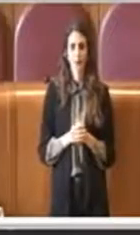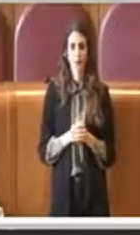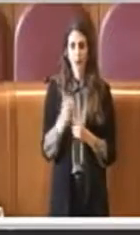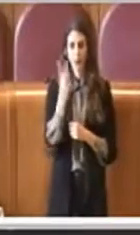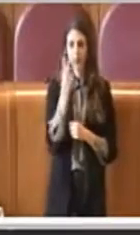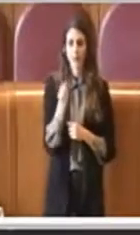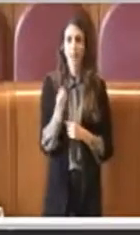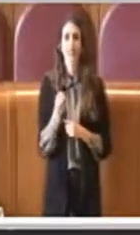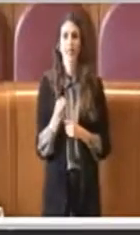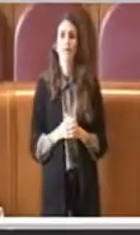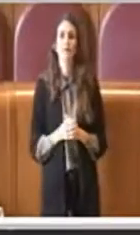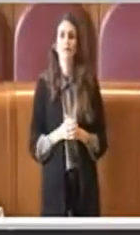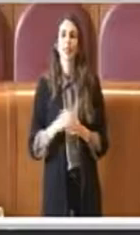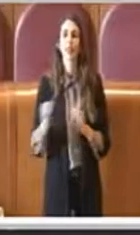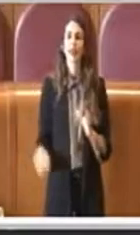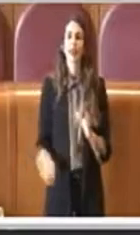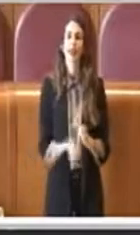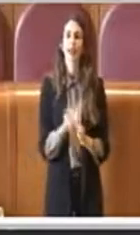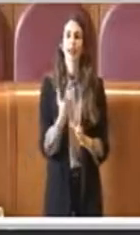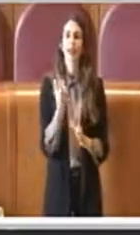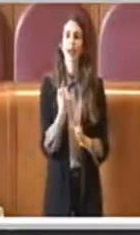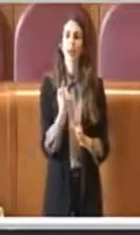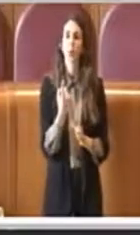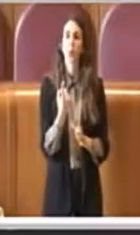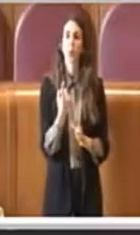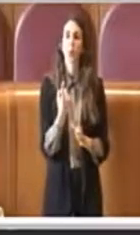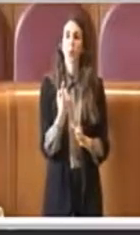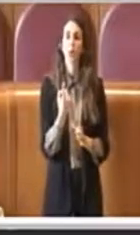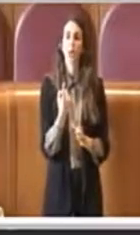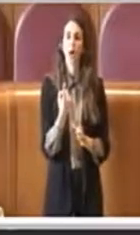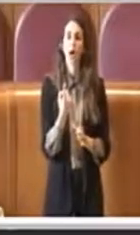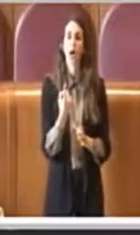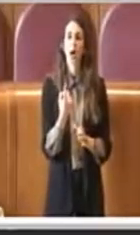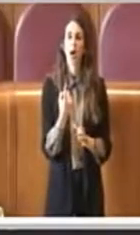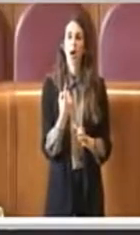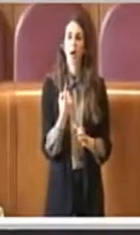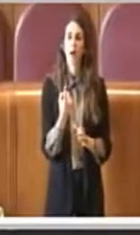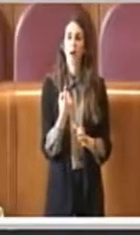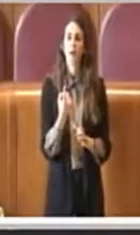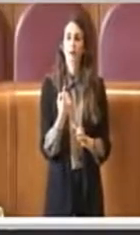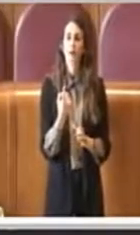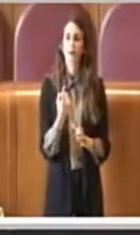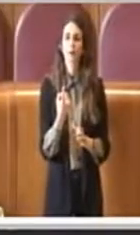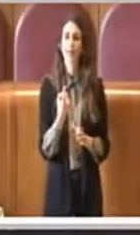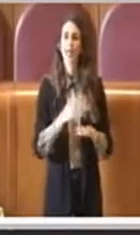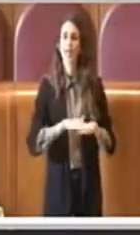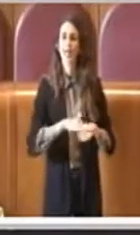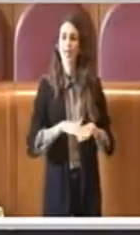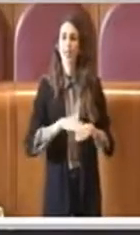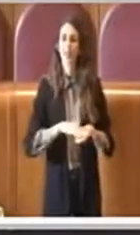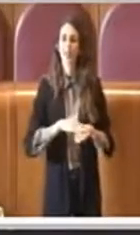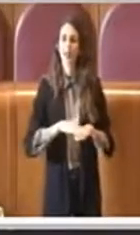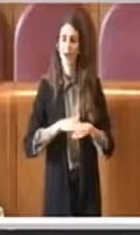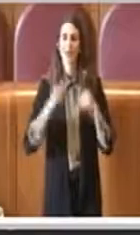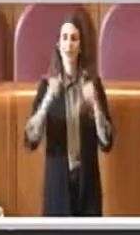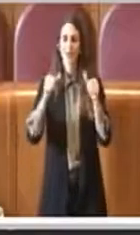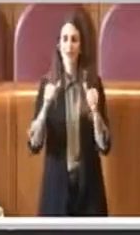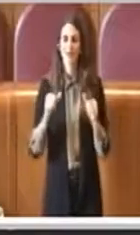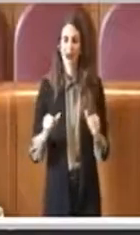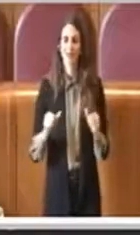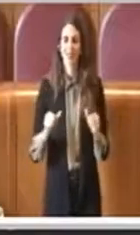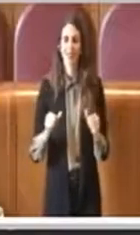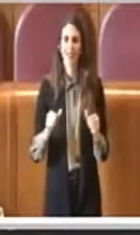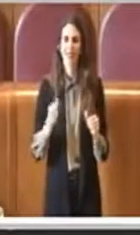la costituzione di una riserva all'interno dei bandi che avrebbero previsto l'assegnazione di